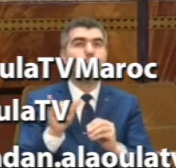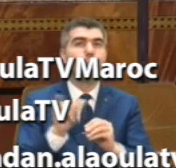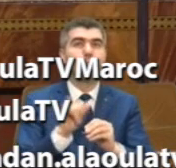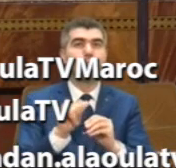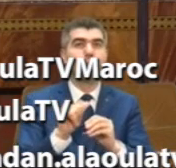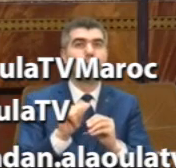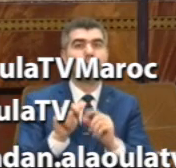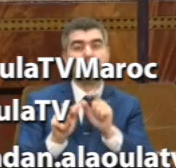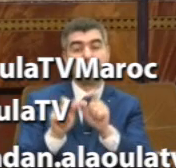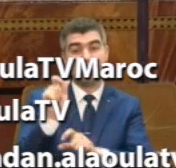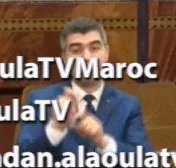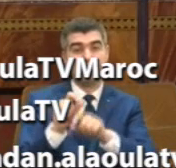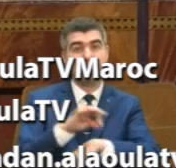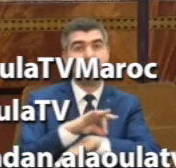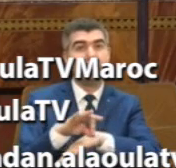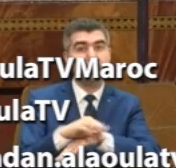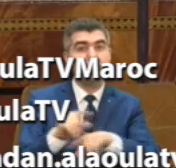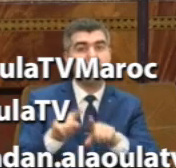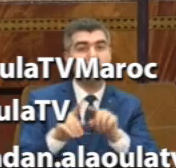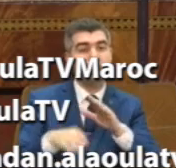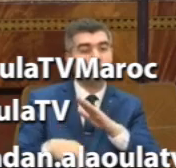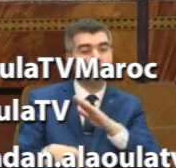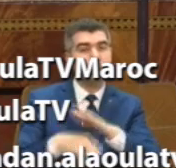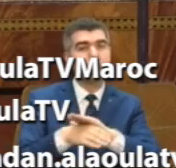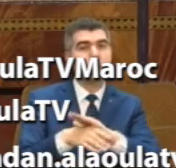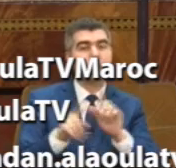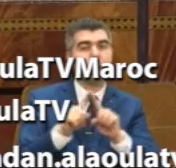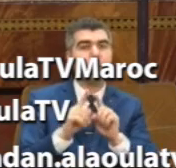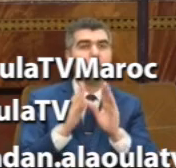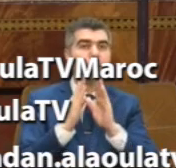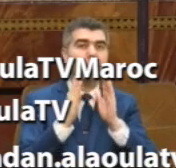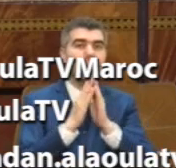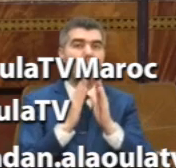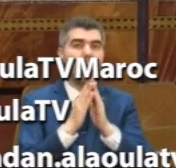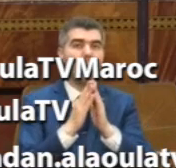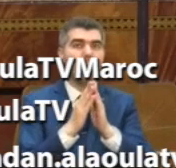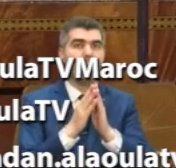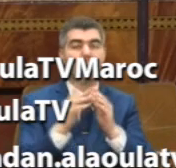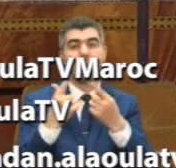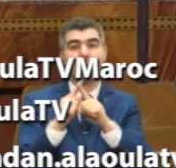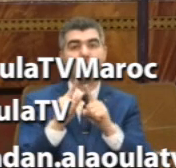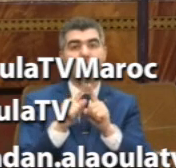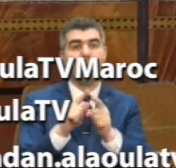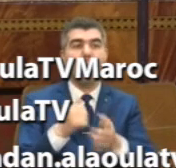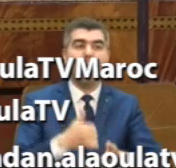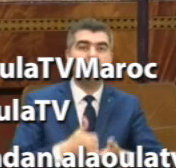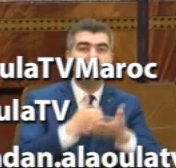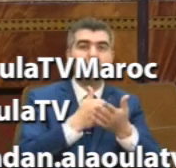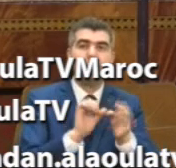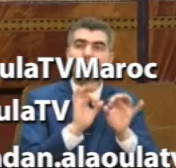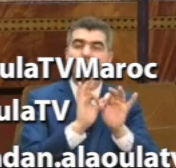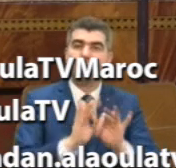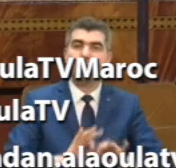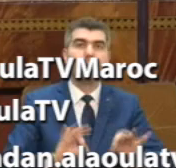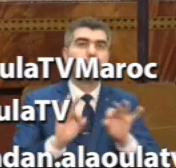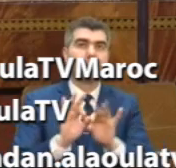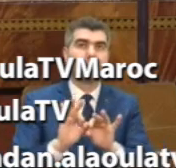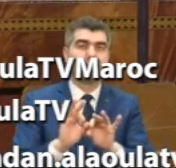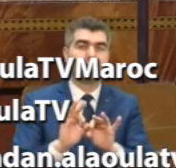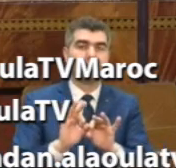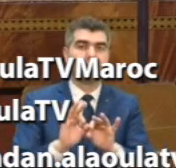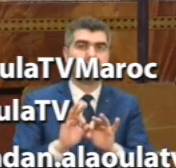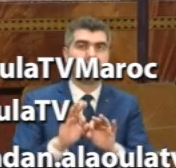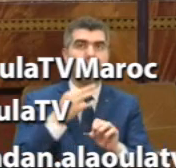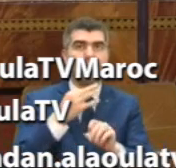اللي تيتدار عليهم من أجل مغادرة السكن الوظيفي بدون إيجاد حل ملائم لهذه الفئة هذه. ومن خلالكم